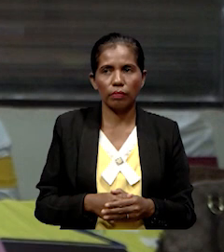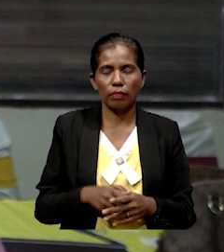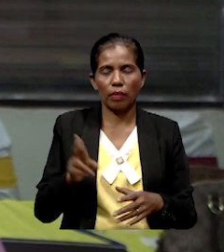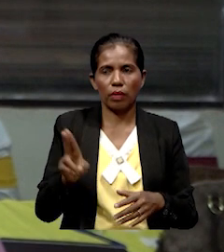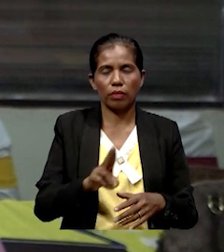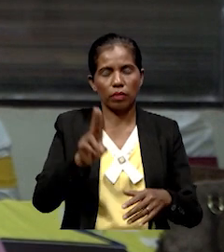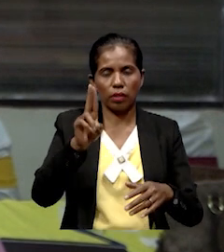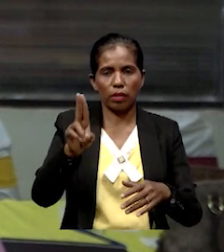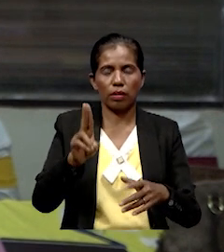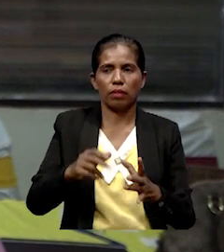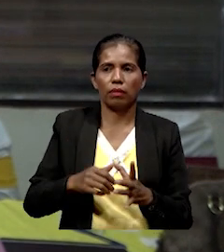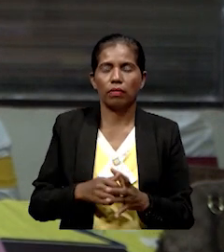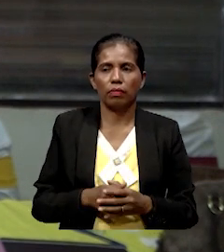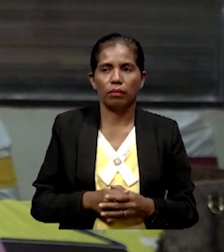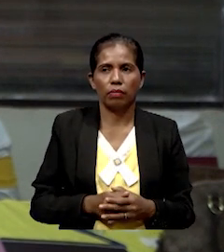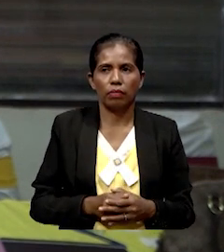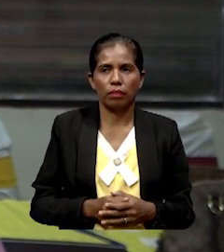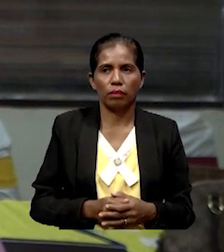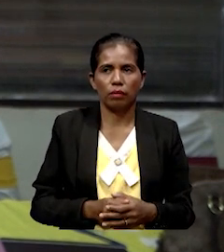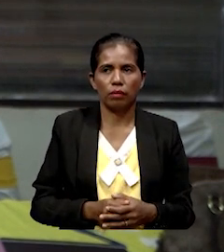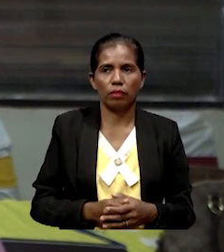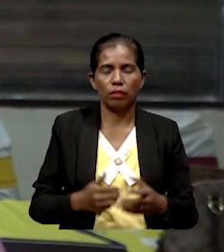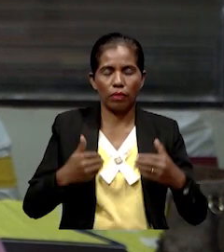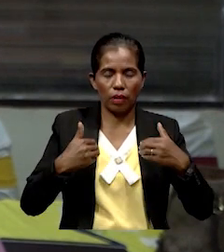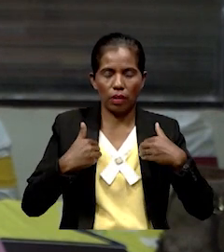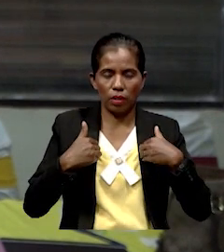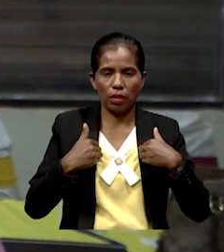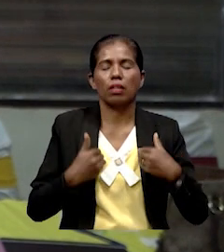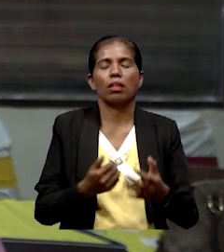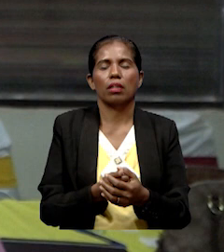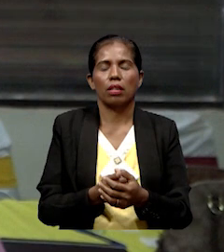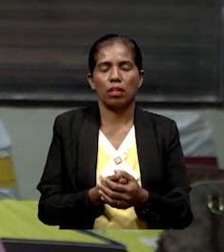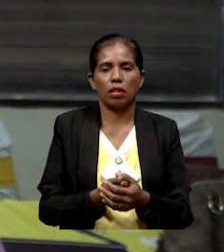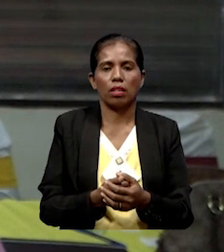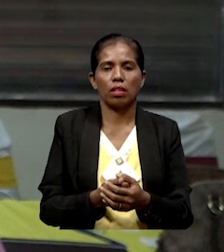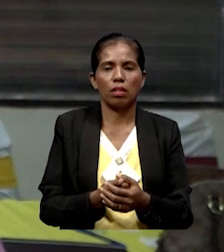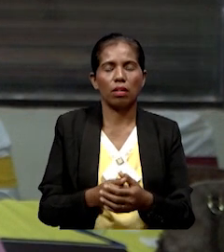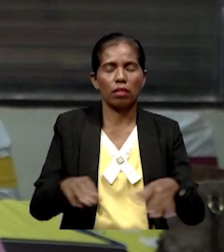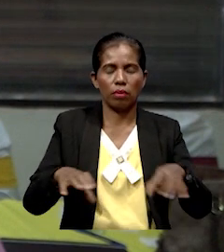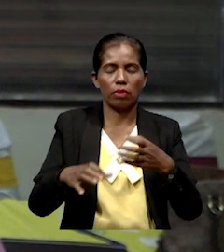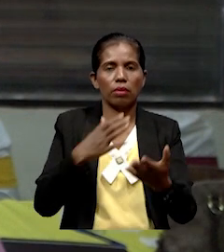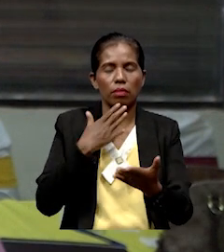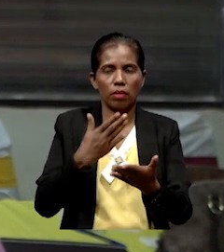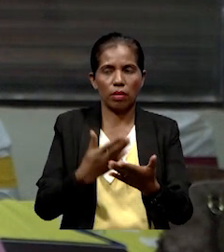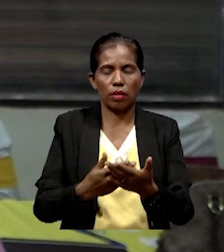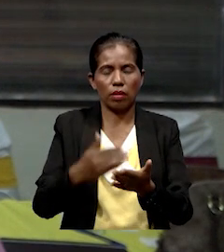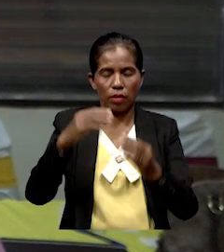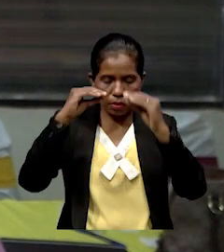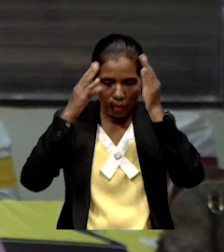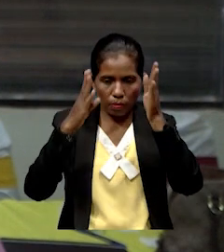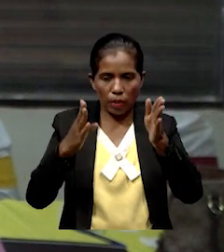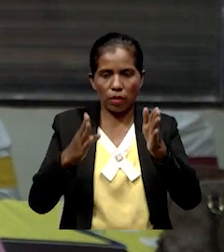Beckham Ah iya akreditas Sawa Nia for production theme sa'di